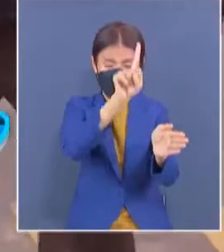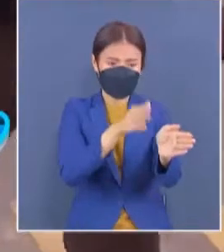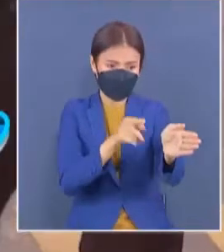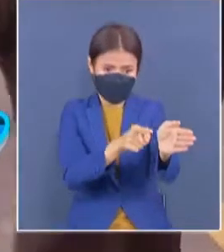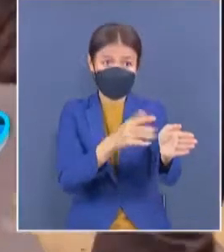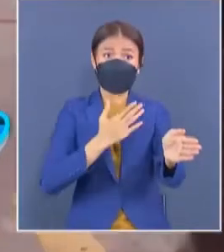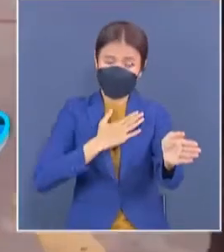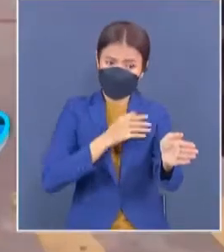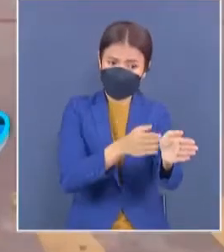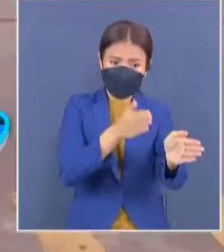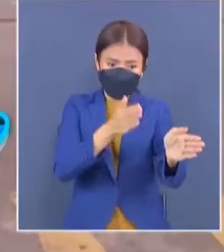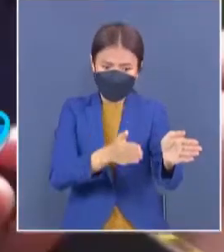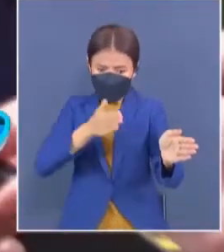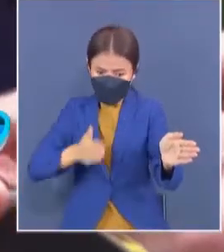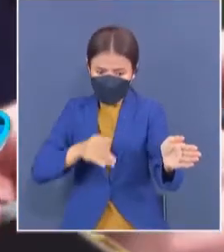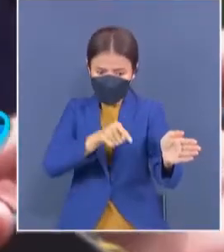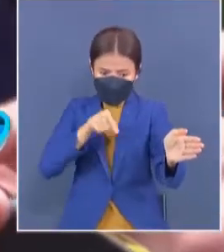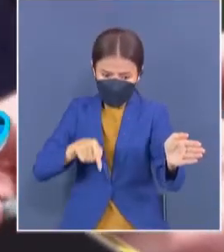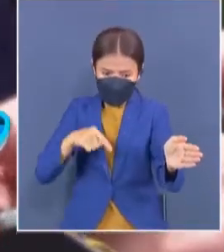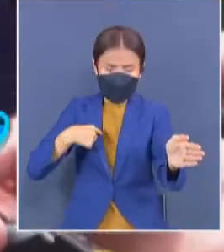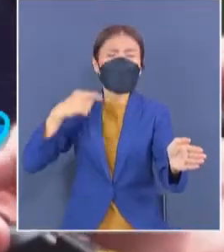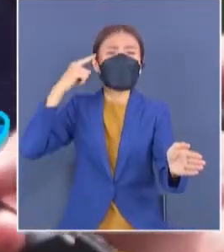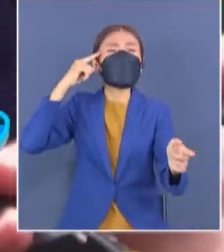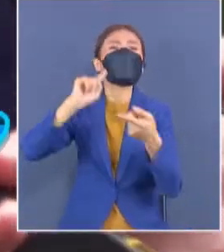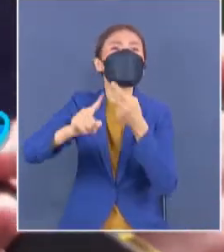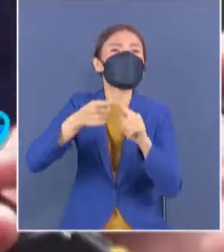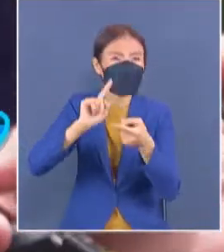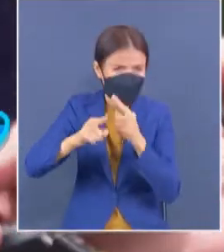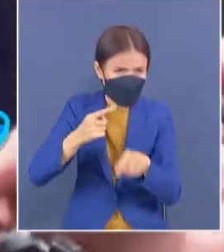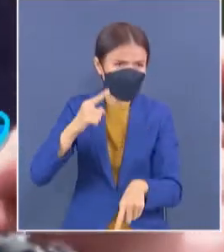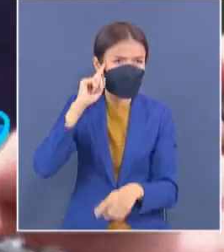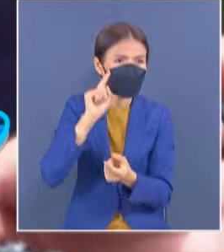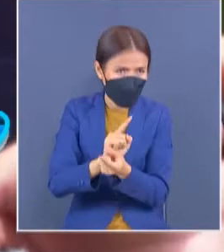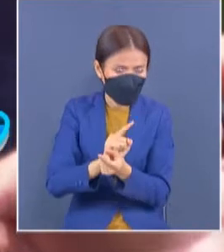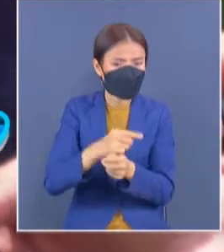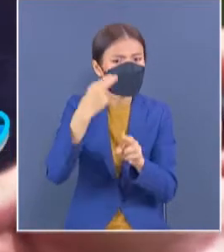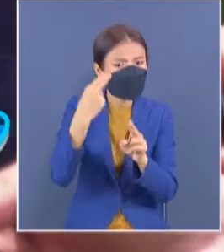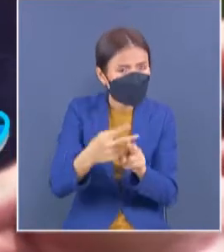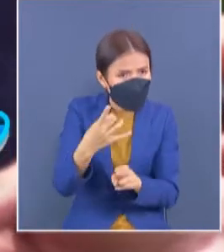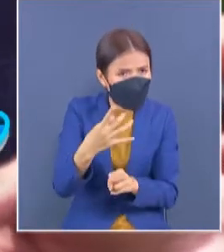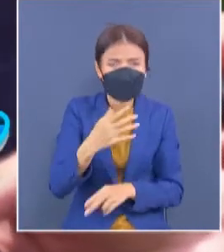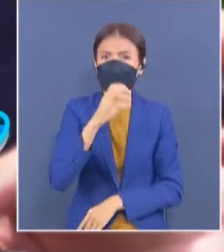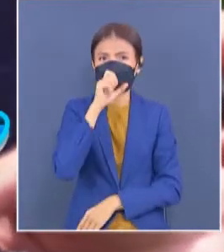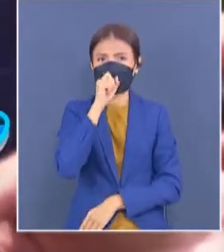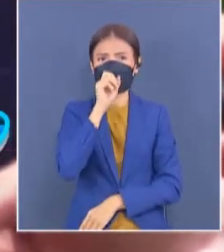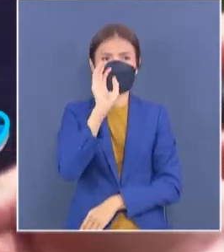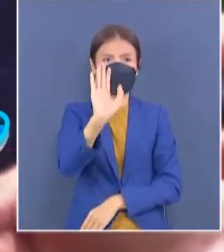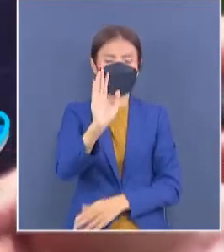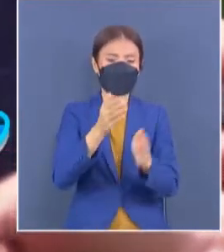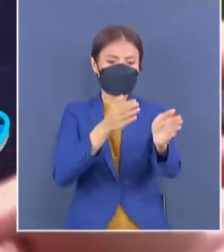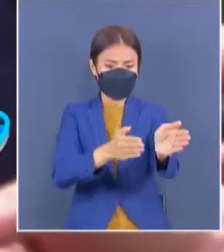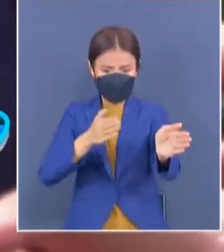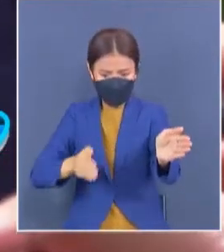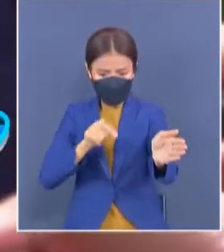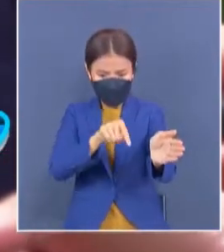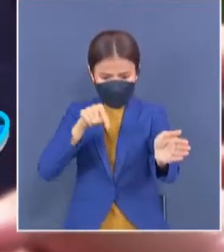าคันที่2และคันที่3ก็เป็นเพื่อนที่รู้จักกันนี่แหละแต่ว่าไม่ขอเปิดเผยรายละเอียดว่าเป็นใครฮะ2คันนั้น คือขี่มาด้วยกัน3 ขี่มาด้วยกัน3คัน